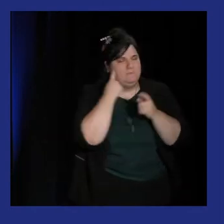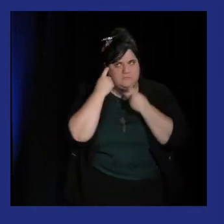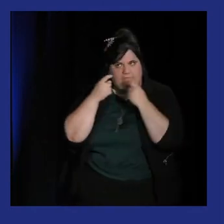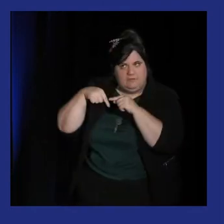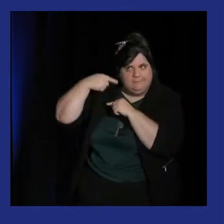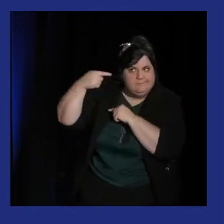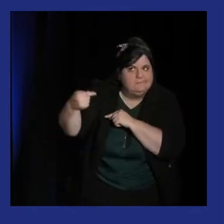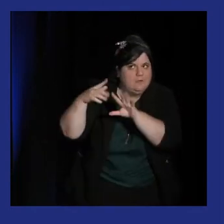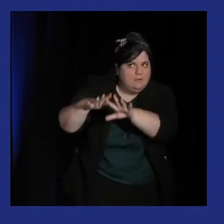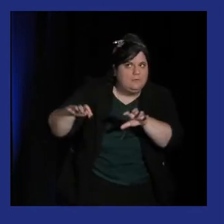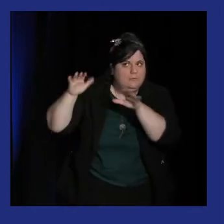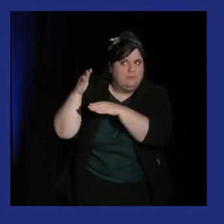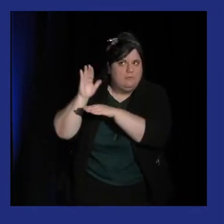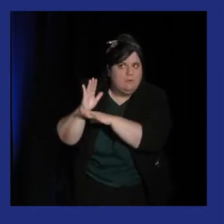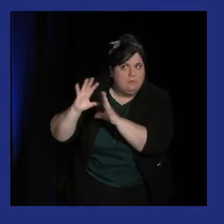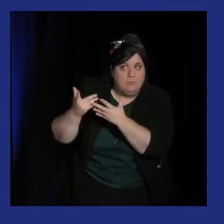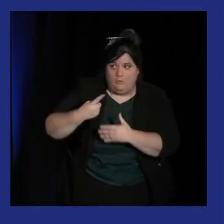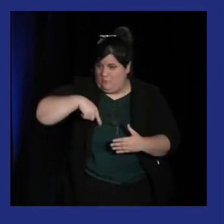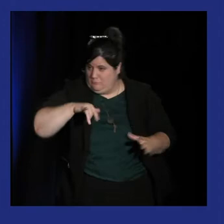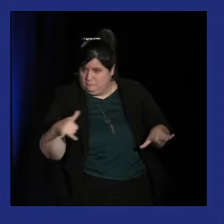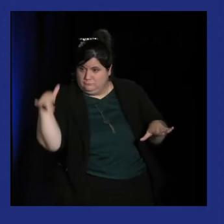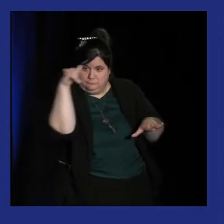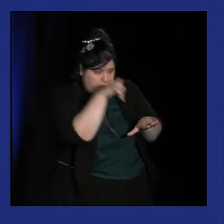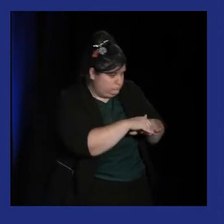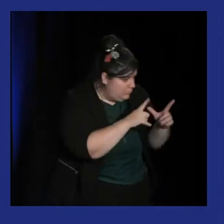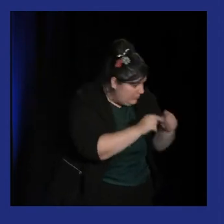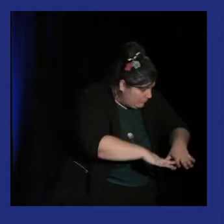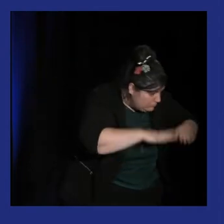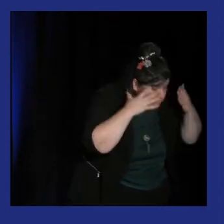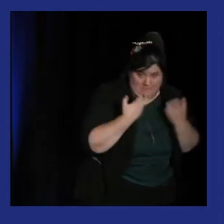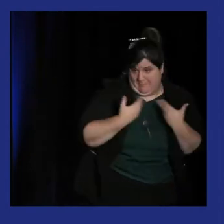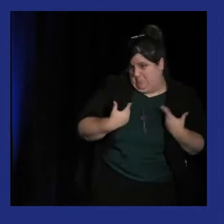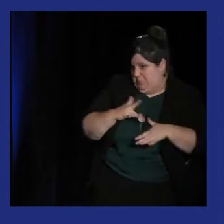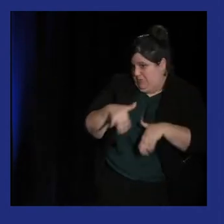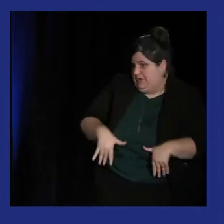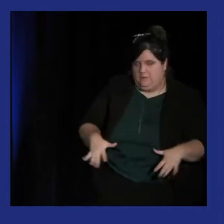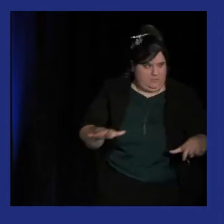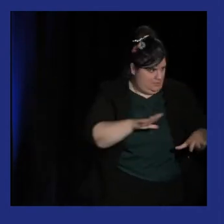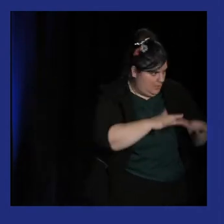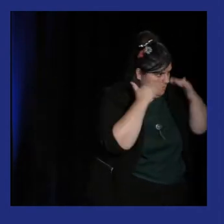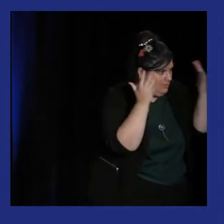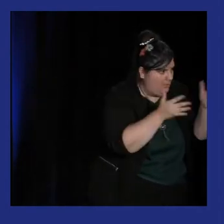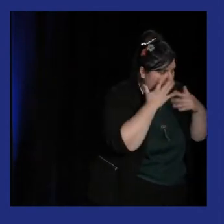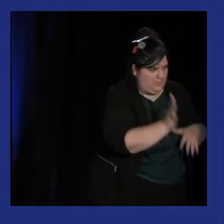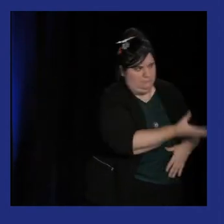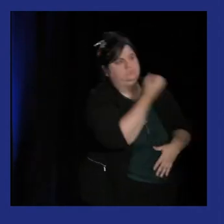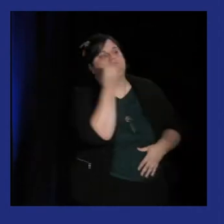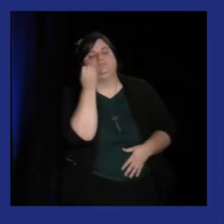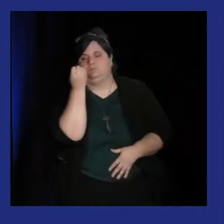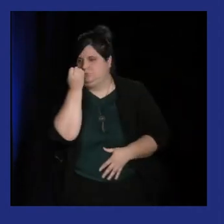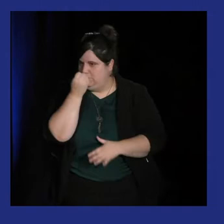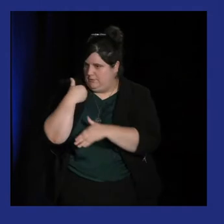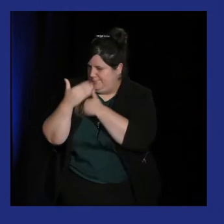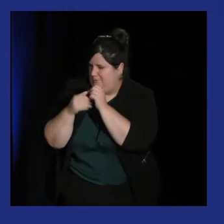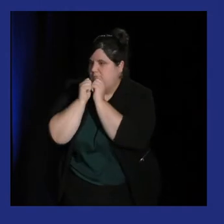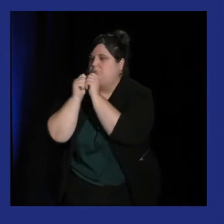et certains d'entre nous sont allés au Japon et ce qui était mon cas à un moment donné et l'inspiration est devenue est venue directement des compositeurs